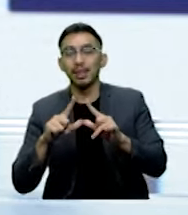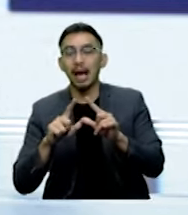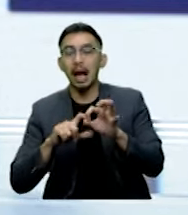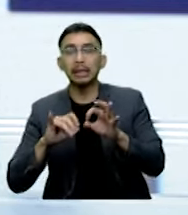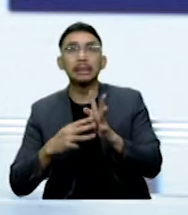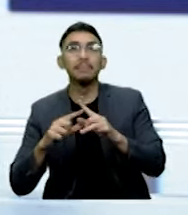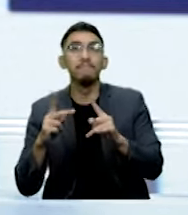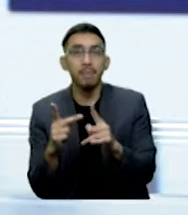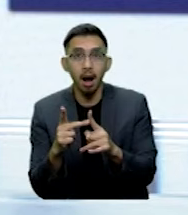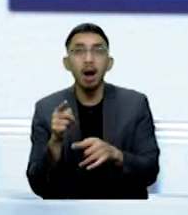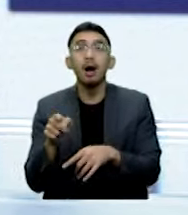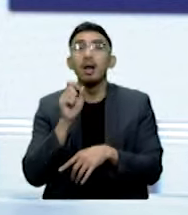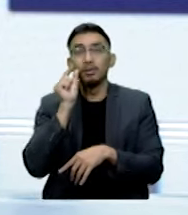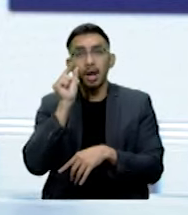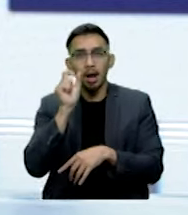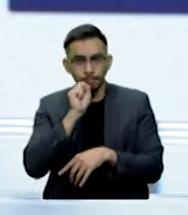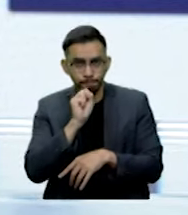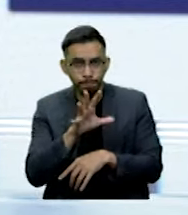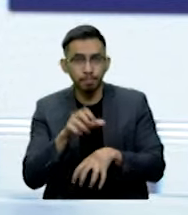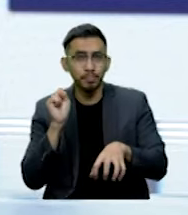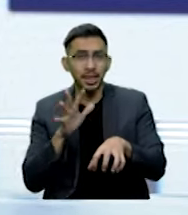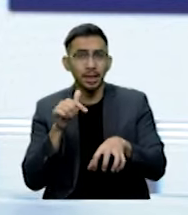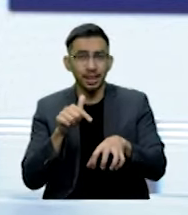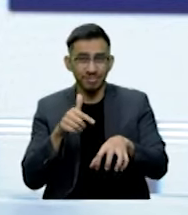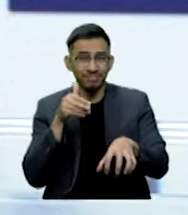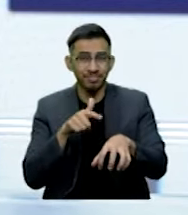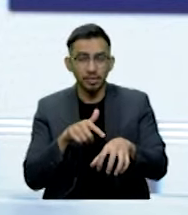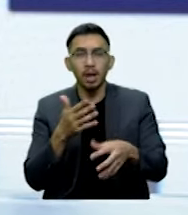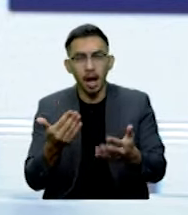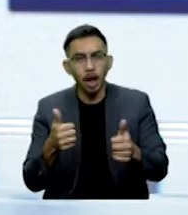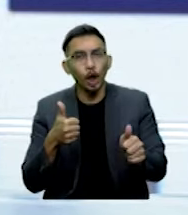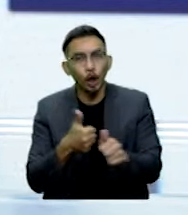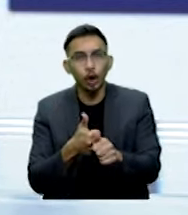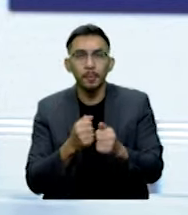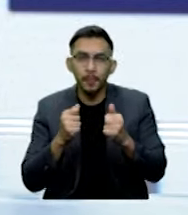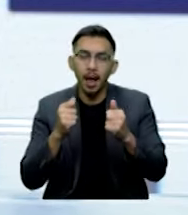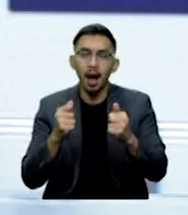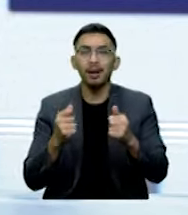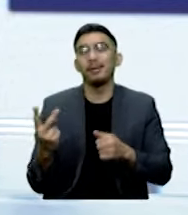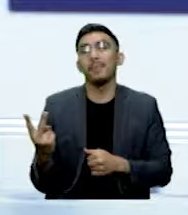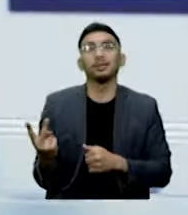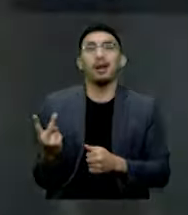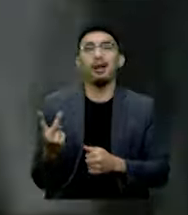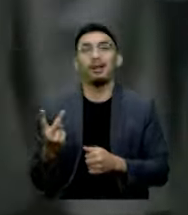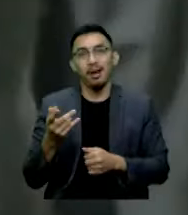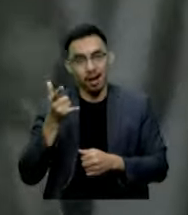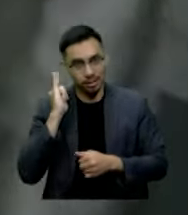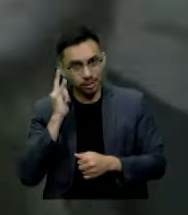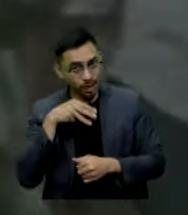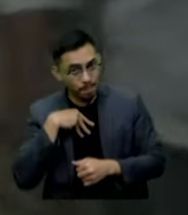Sandi memberikan sinyal ajakan pada Pondok Pesantren yang dikunjunginya untuk ikut memenangkan pasangan Ganjar Mahfud.